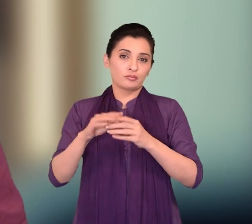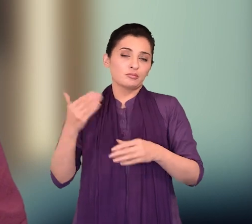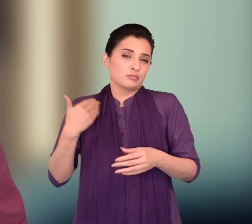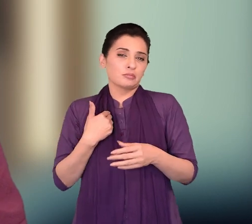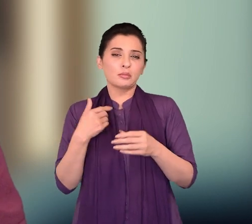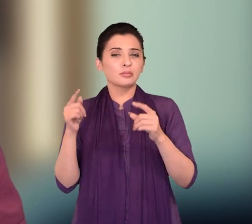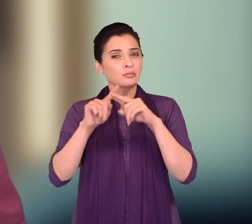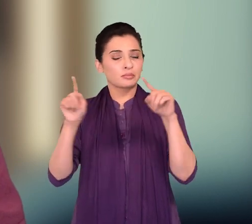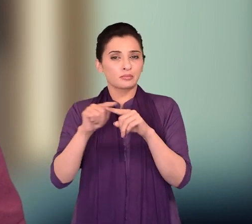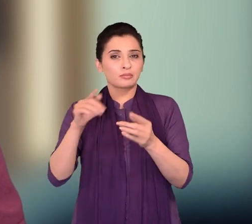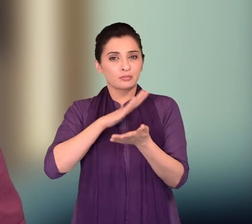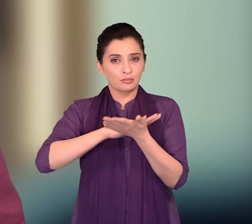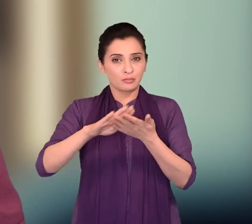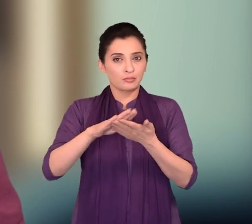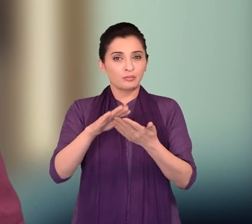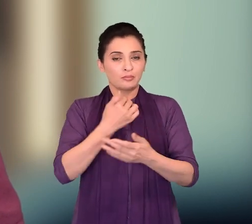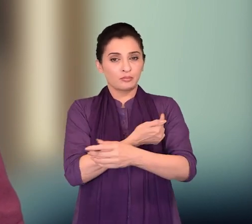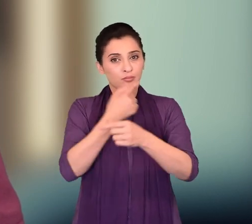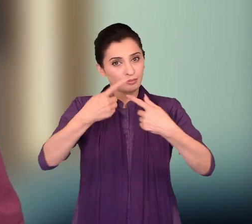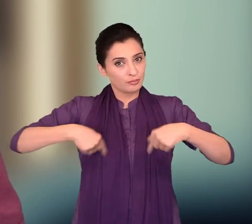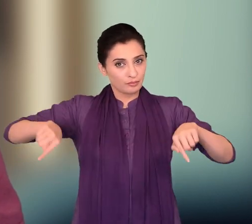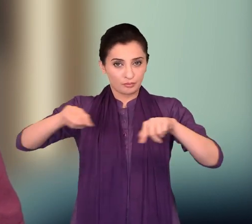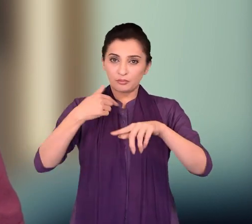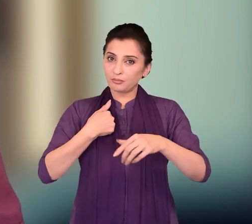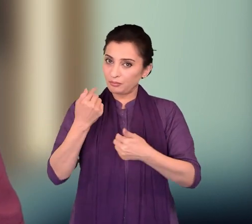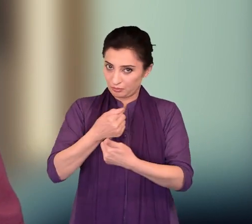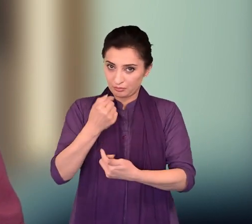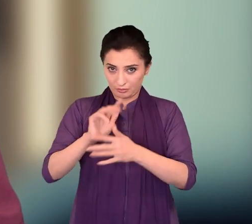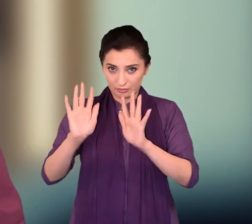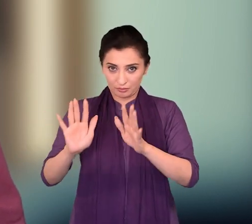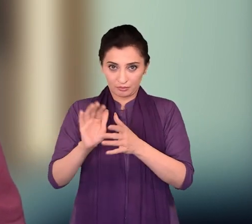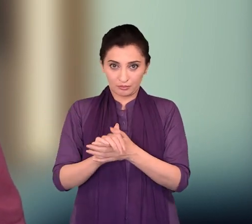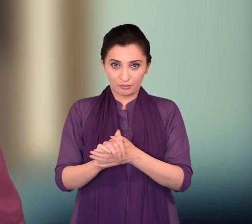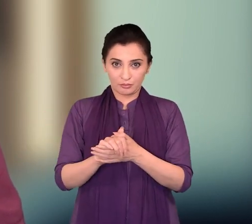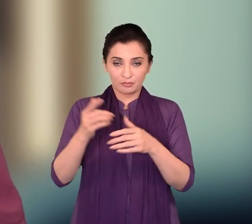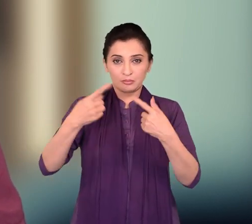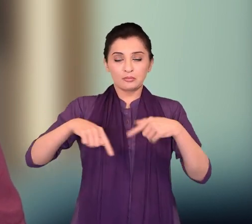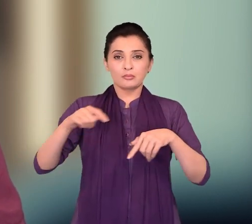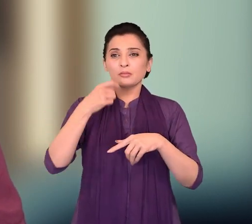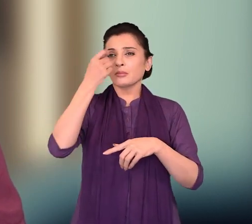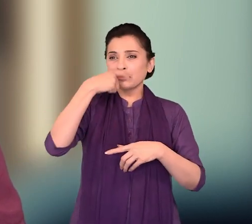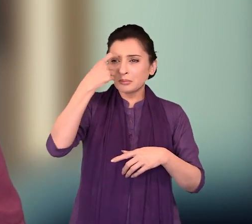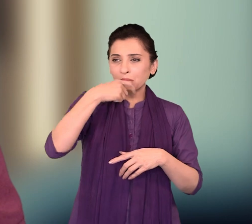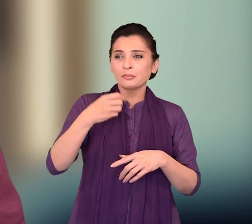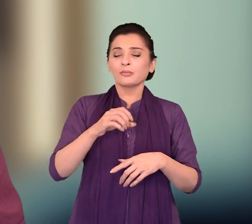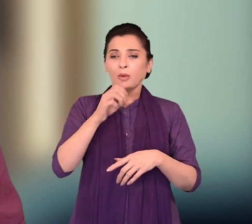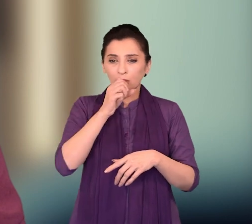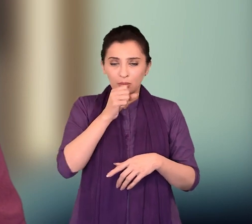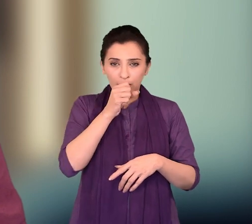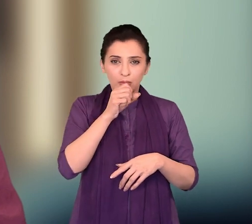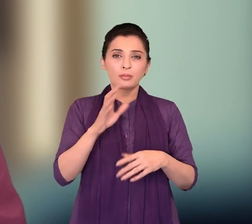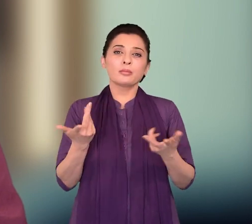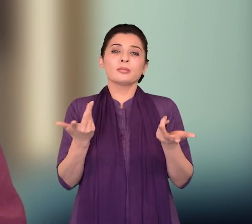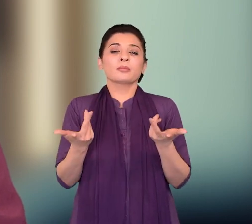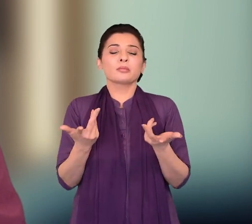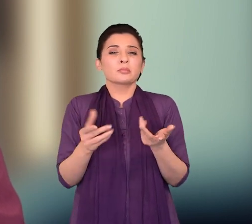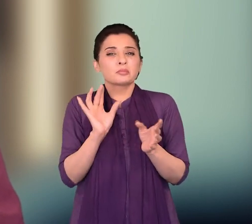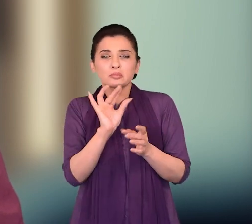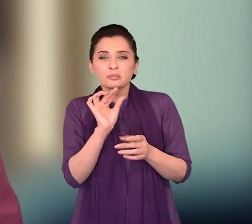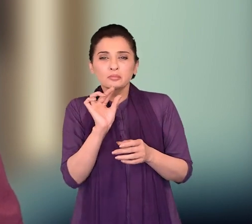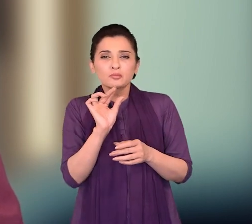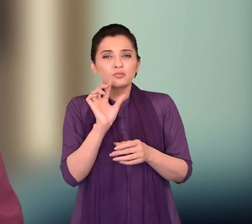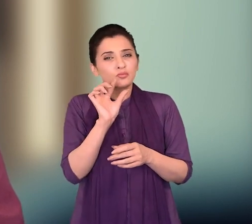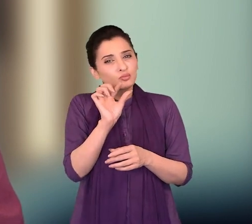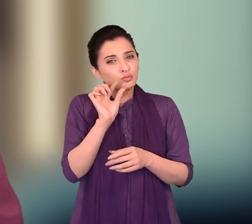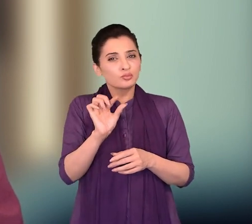ٹریننگ جب ہوئی تو میں نے گنگا رام سے اور جنا ہاسپٹل سے بھی ٹریننگ کی, فاطمہ میموریل سے بھی کی. تو ان ہاسپٹلز میں نزلہ, زکام, کھانسی